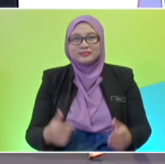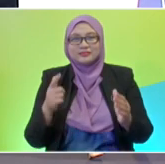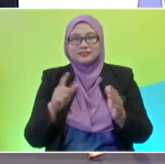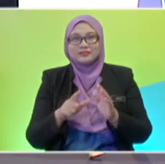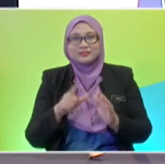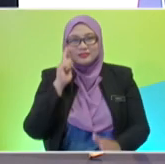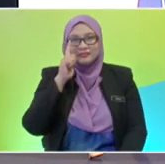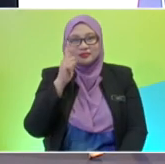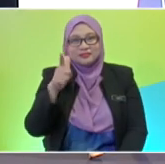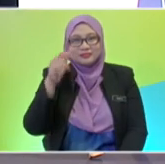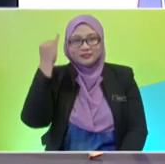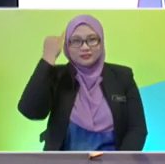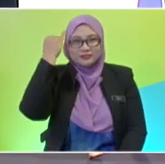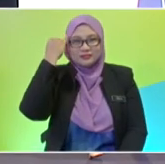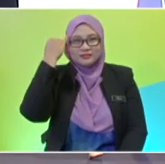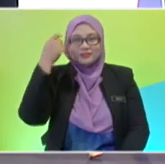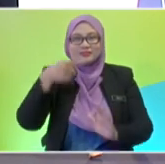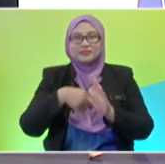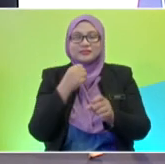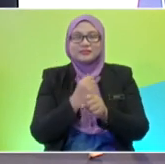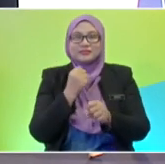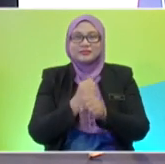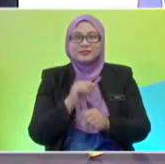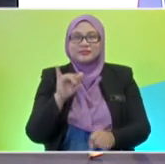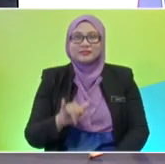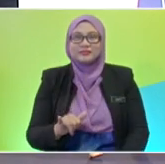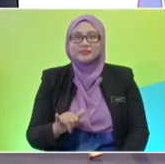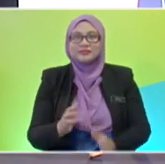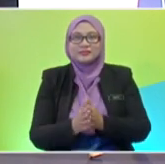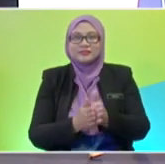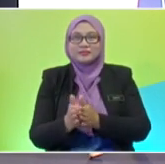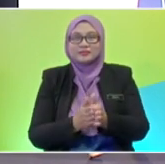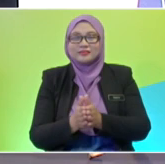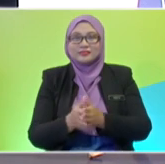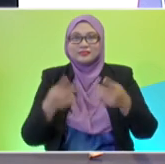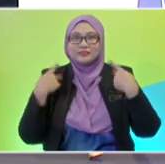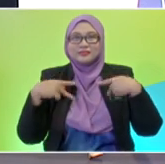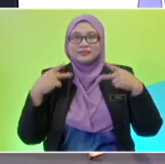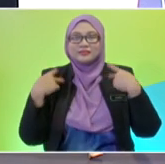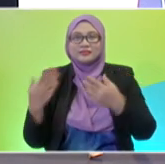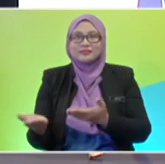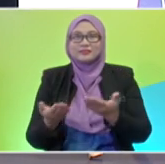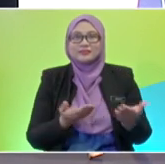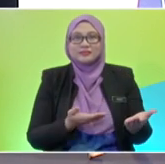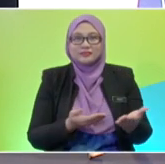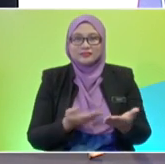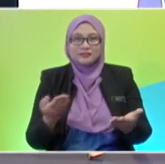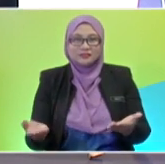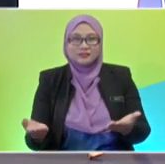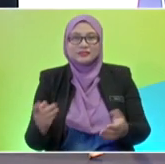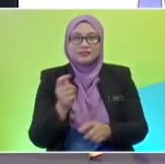monidia sebagai seorang pekerja di kedai barengan pertanian saja pada awalnya Pada awal